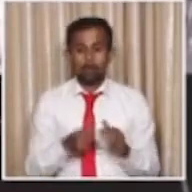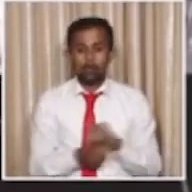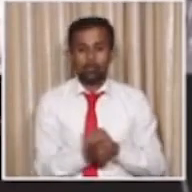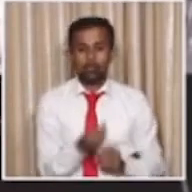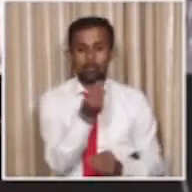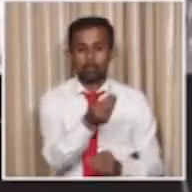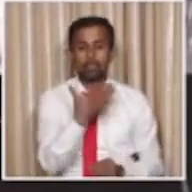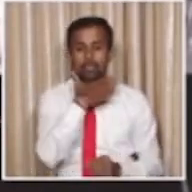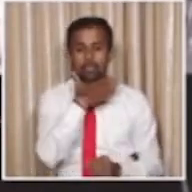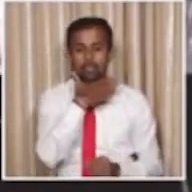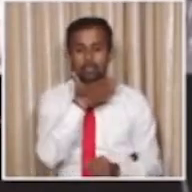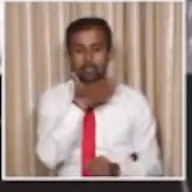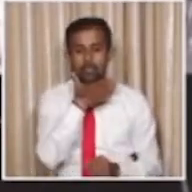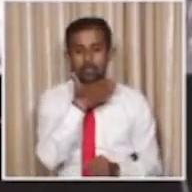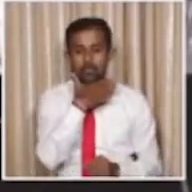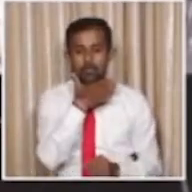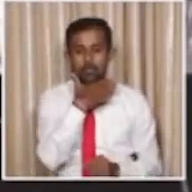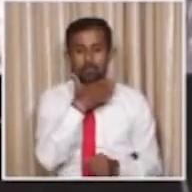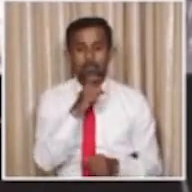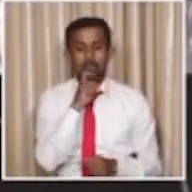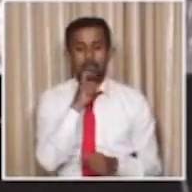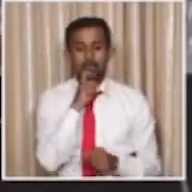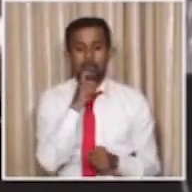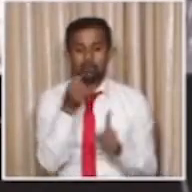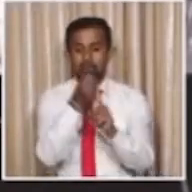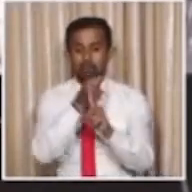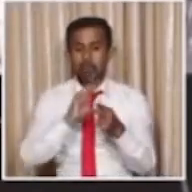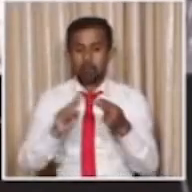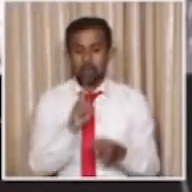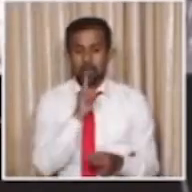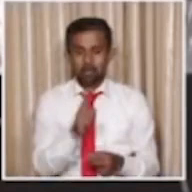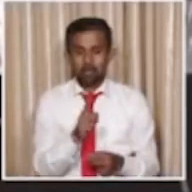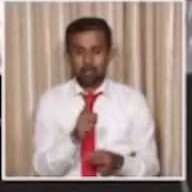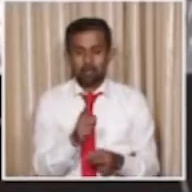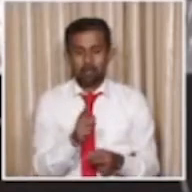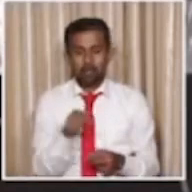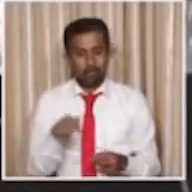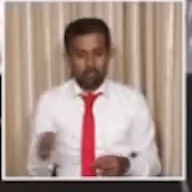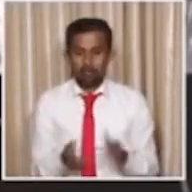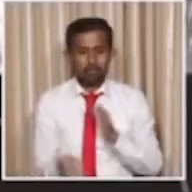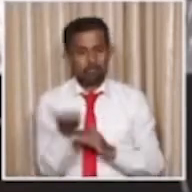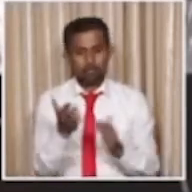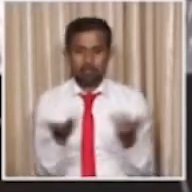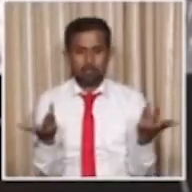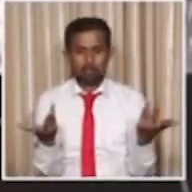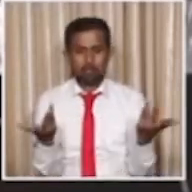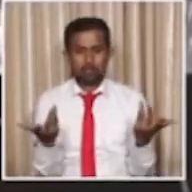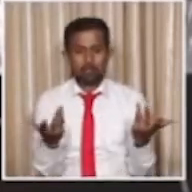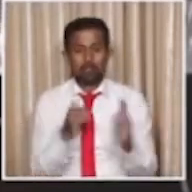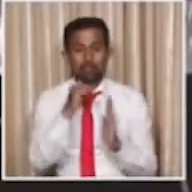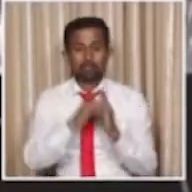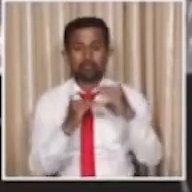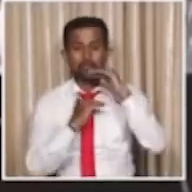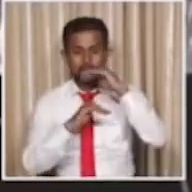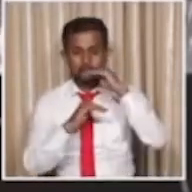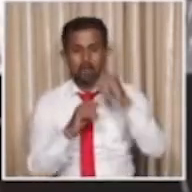අර එංගලන්තේ අර නඩුවට ඇඟිලි නොගා ඉන්න කියලා කියන්නේ. අදවතුරු ගිහිලා නැහනේ, ඒකට සම්බන්ධ වෙලා නැහනේ. අර වන්දි සීමාව